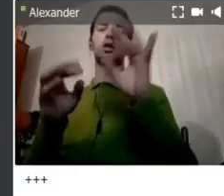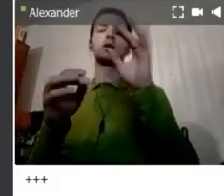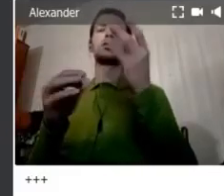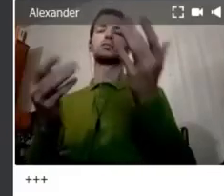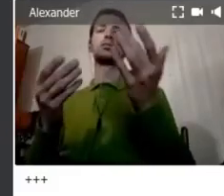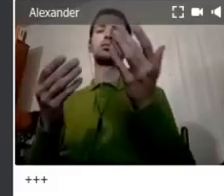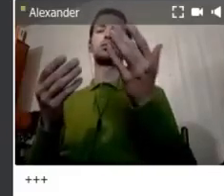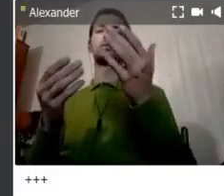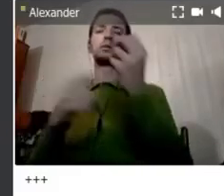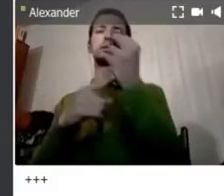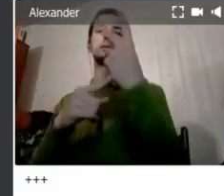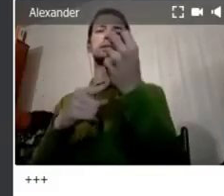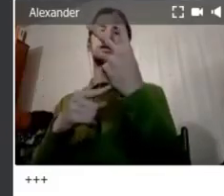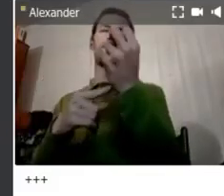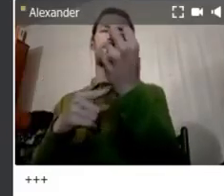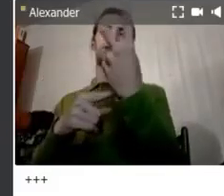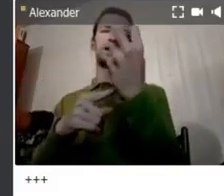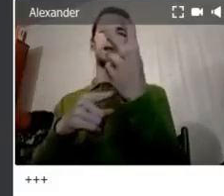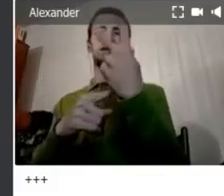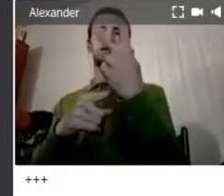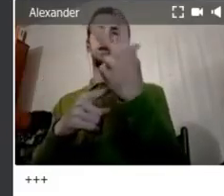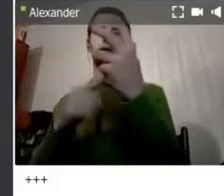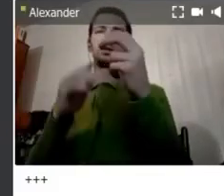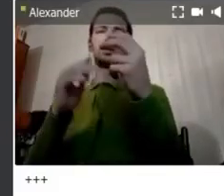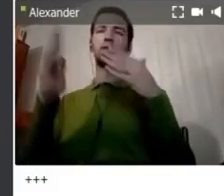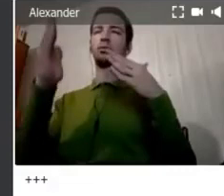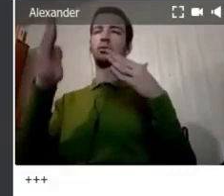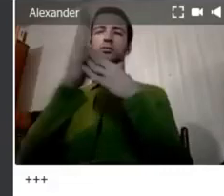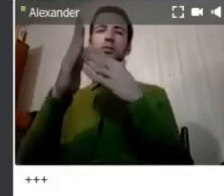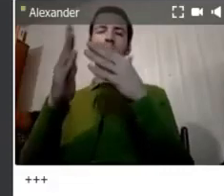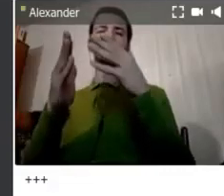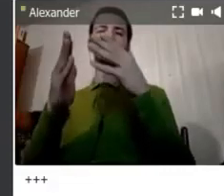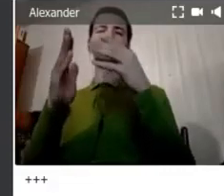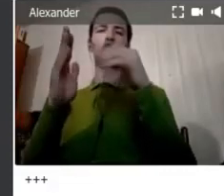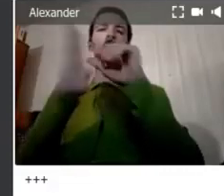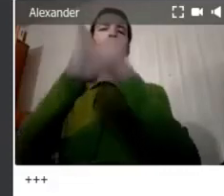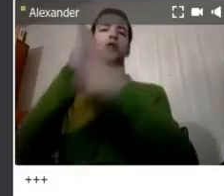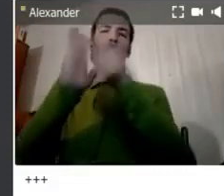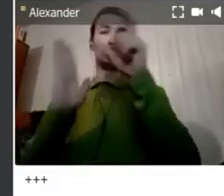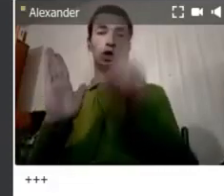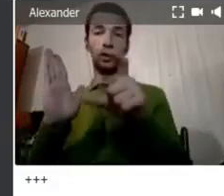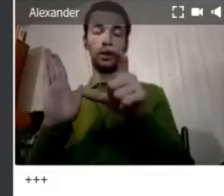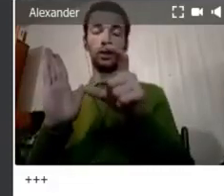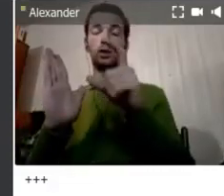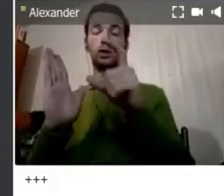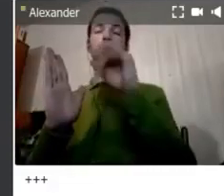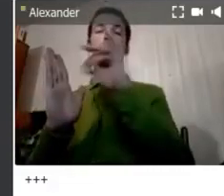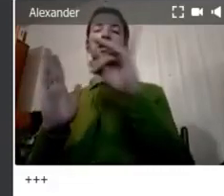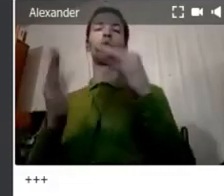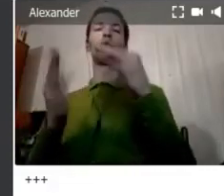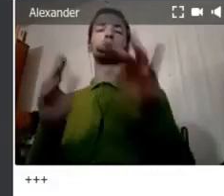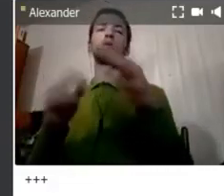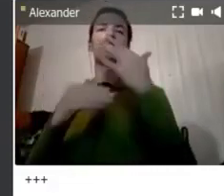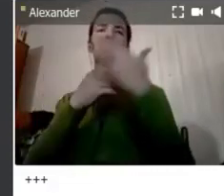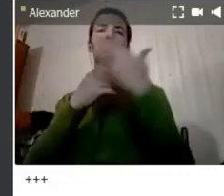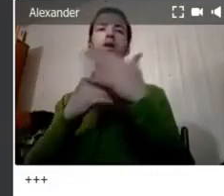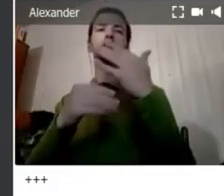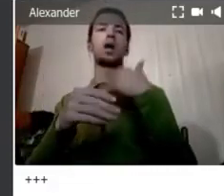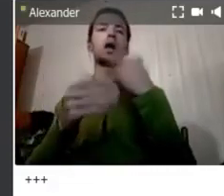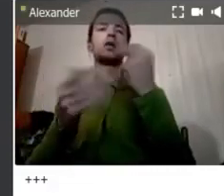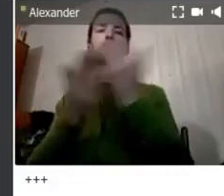Каждый хочет заработать 1 000 000 рублей. Давайте пока вот для у нас больше российских граждан, да, ну,